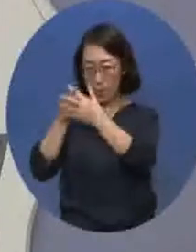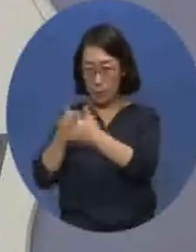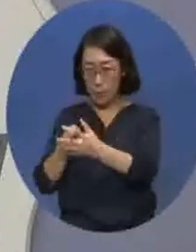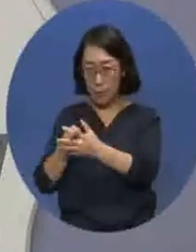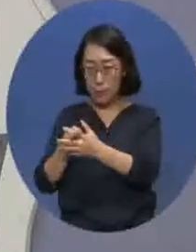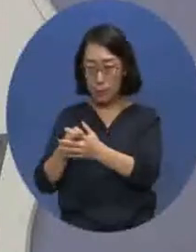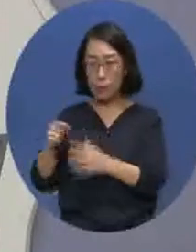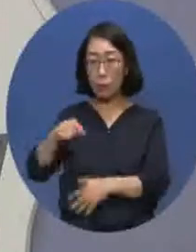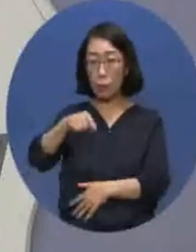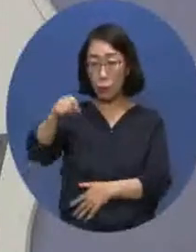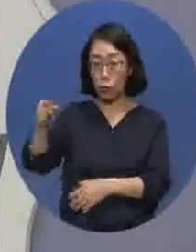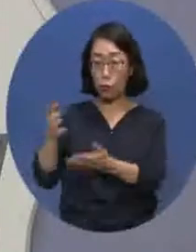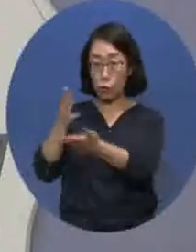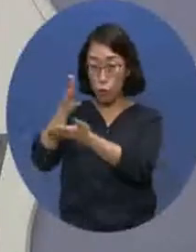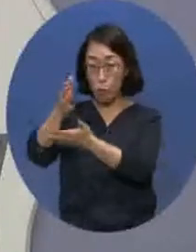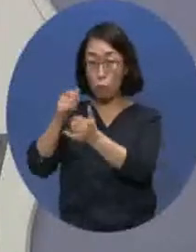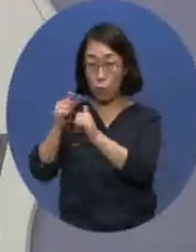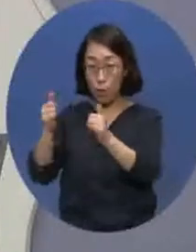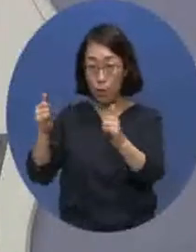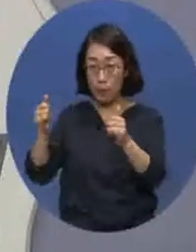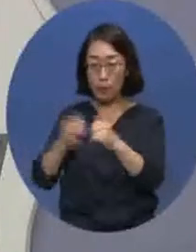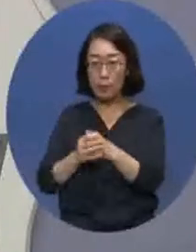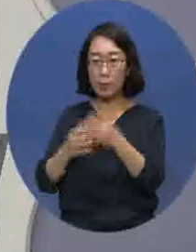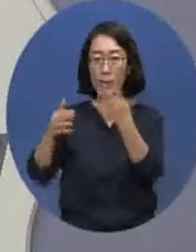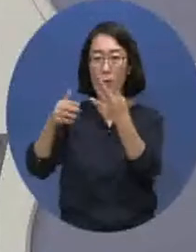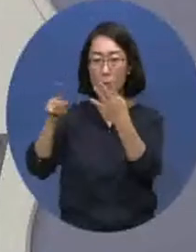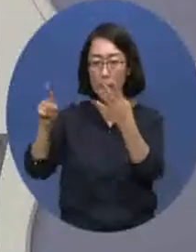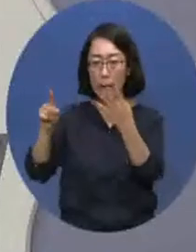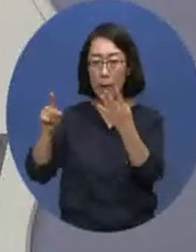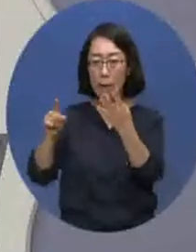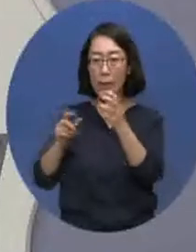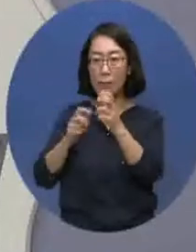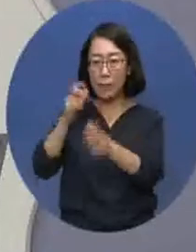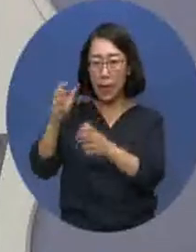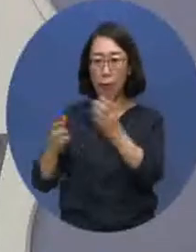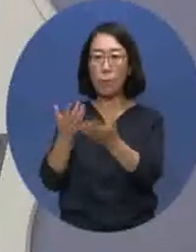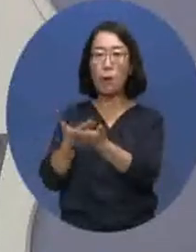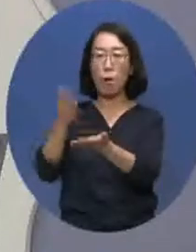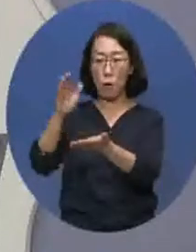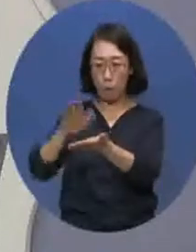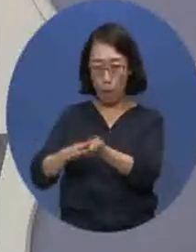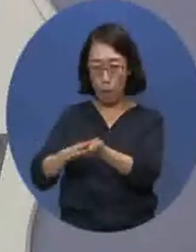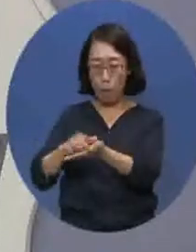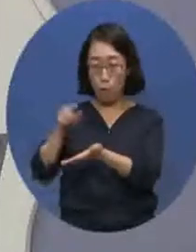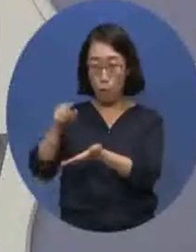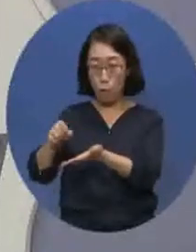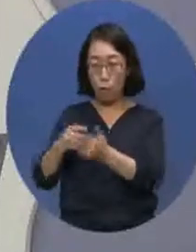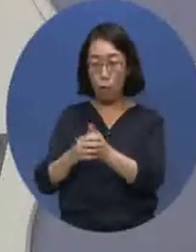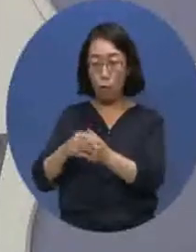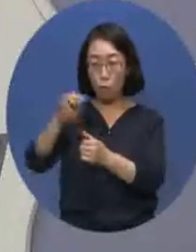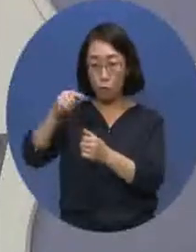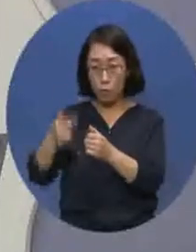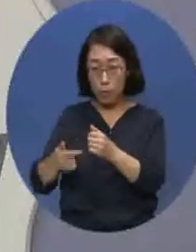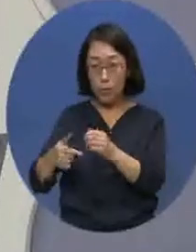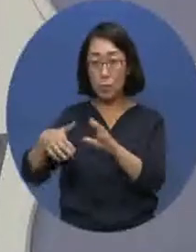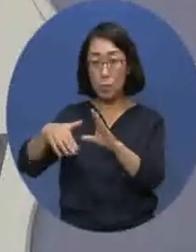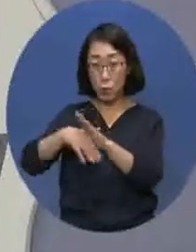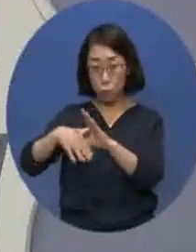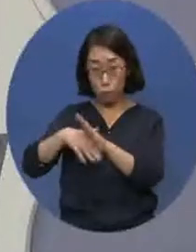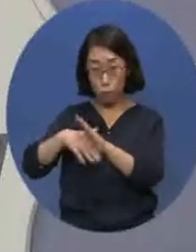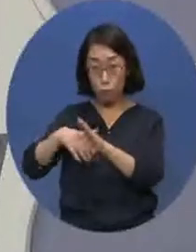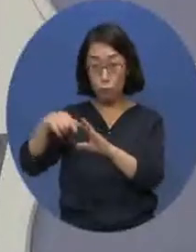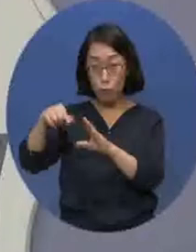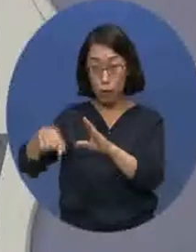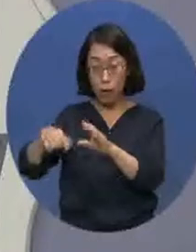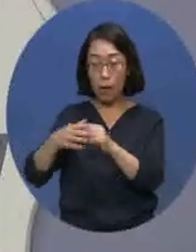어떤 그런 전문가들과 4 차 산업혁명 이라는 어우 우리 문재인 정부가 시작하면서부터 화두로 삼았던